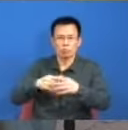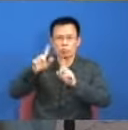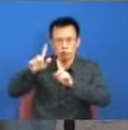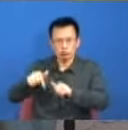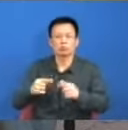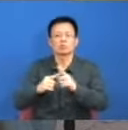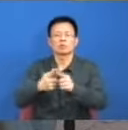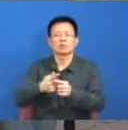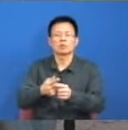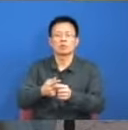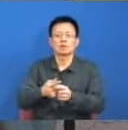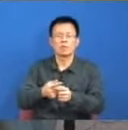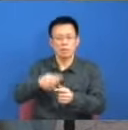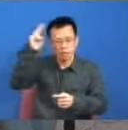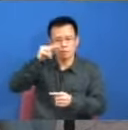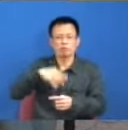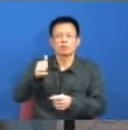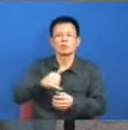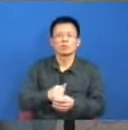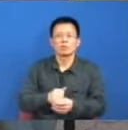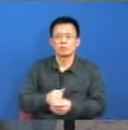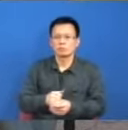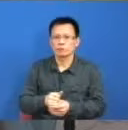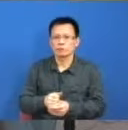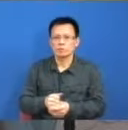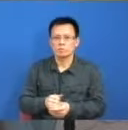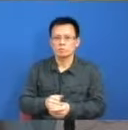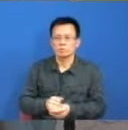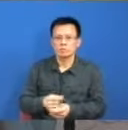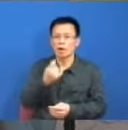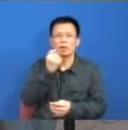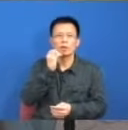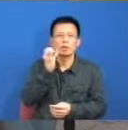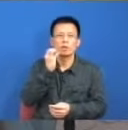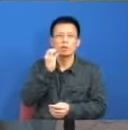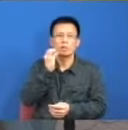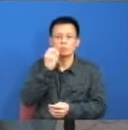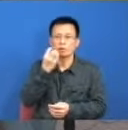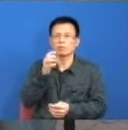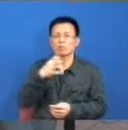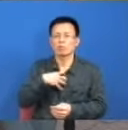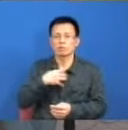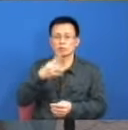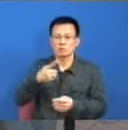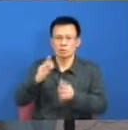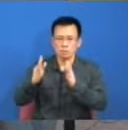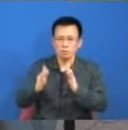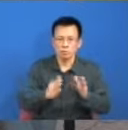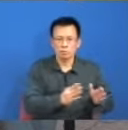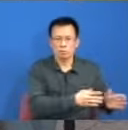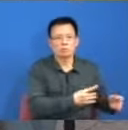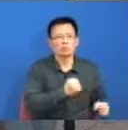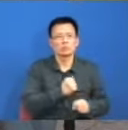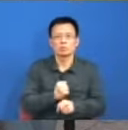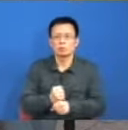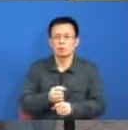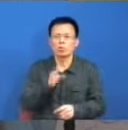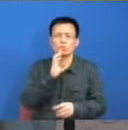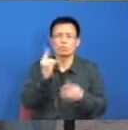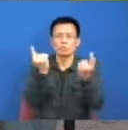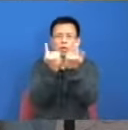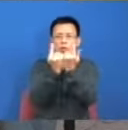嘅处理有乜嘢唔同咧？阿 Michael 就觉得话喺呢件事咧，佢哋嗰个系流水作业咁做啦，就似乎嗰个北角差馆